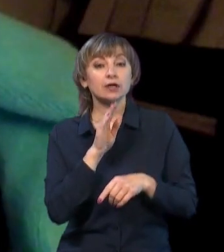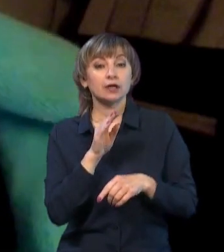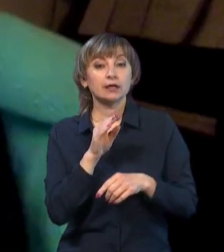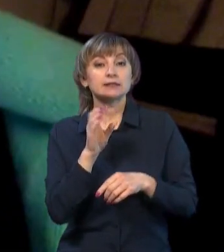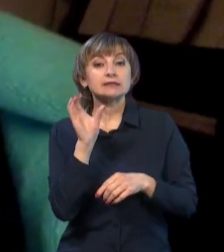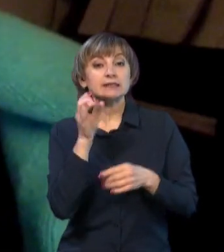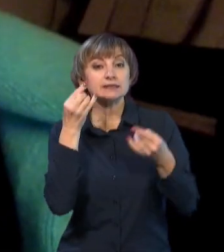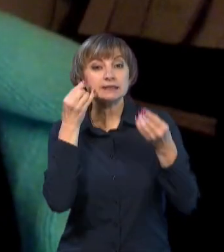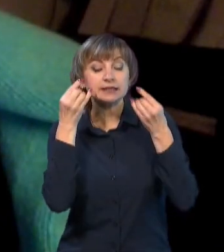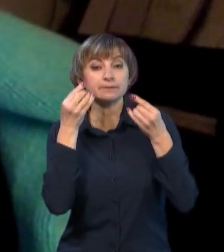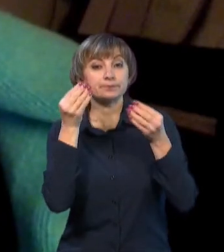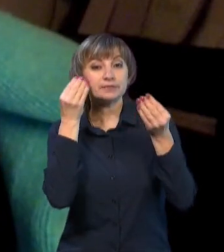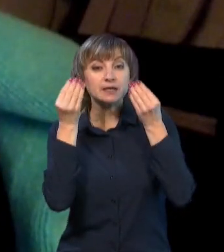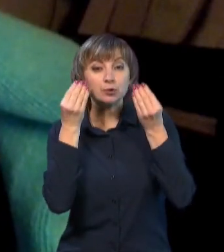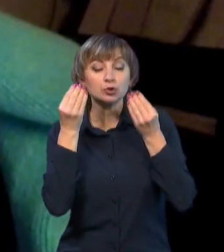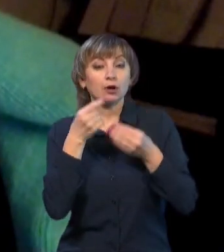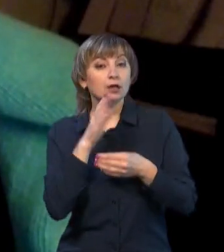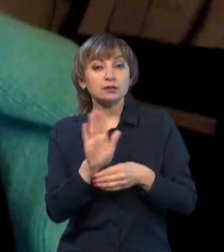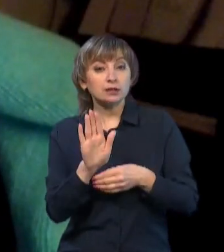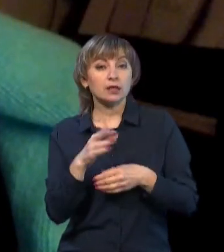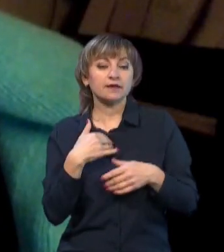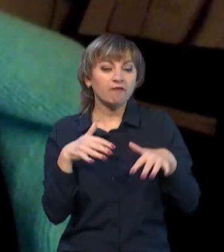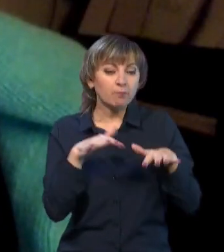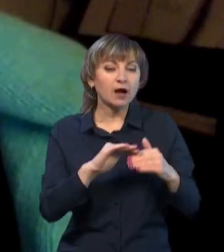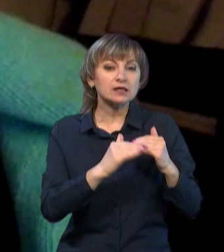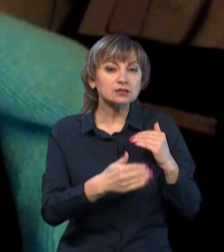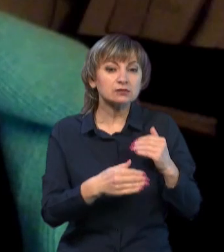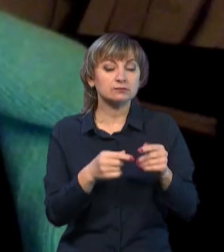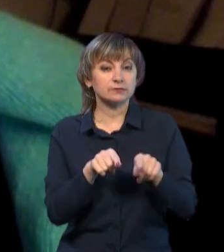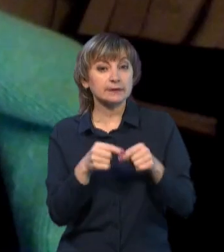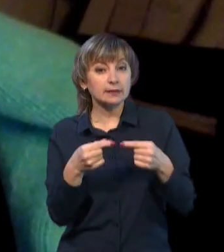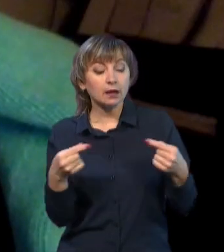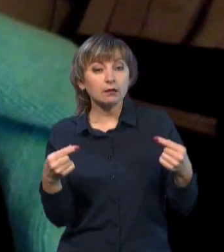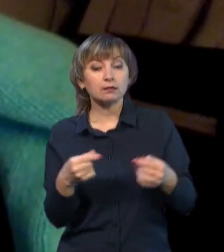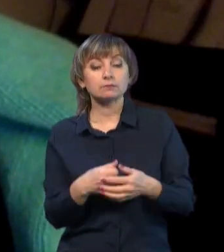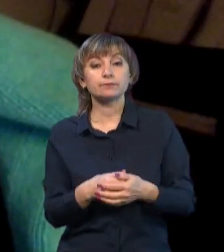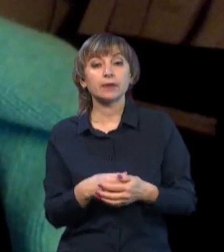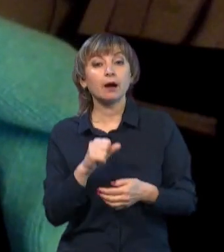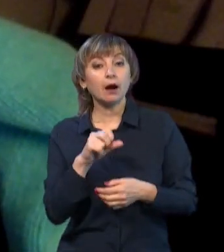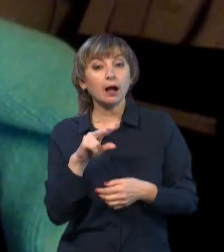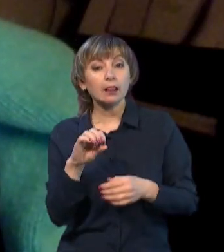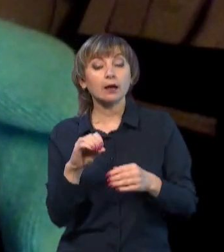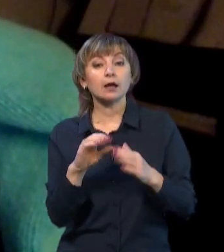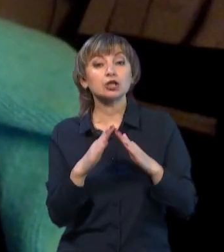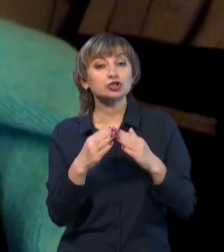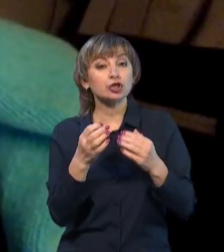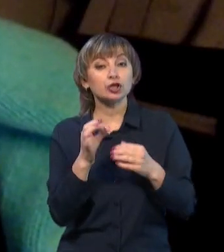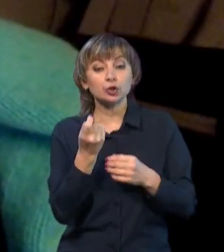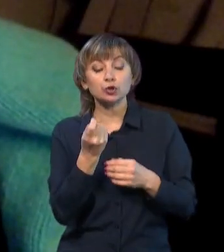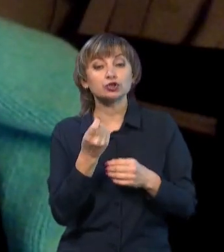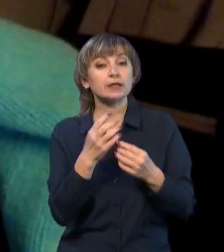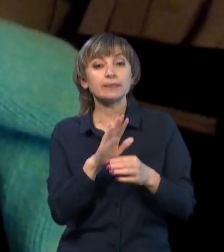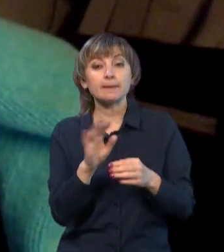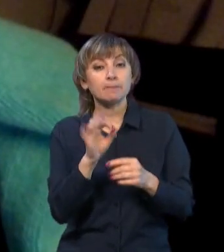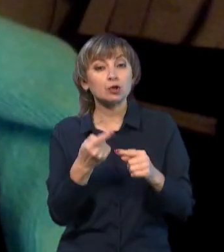синці і кажуть, що ні, це я впала зі сходів, так, тобто. Але книжка трохи не про це. Книжка про